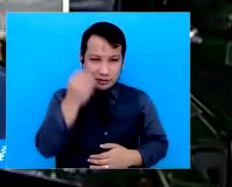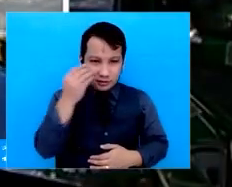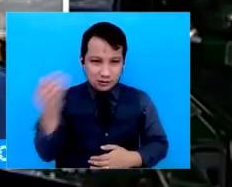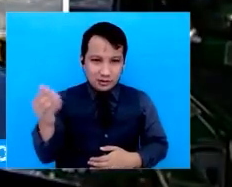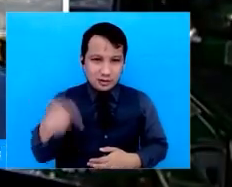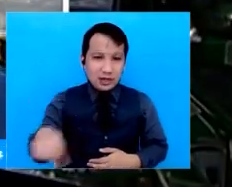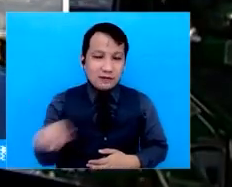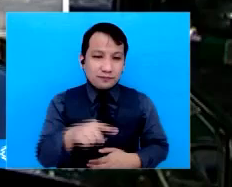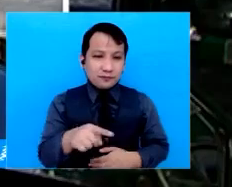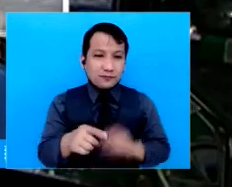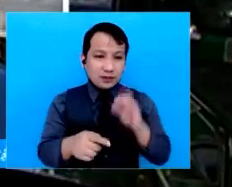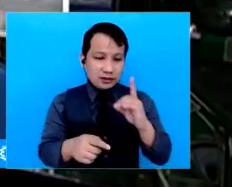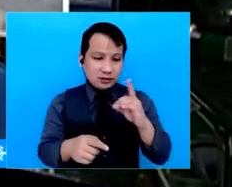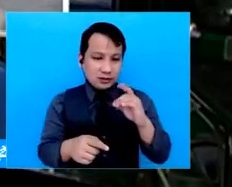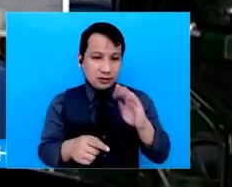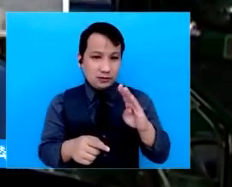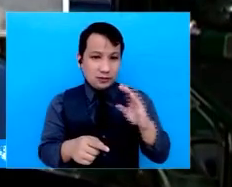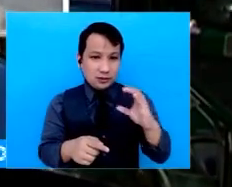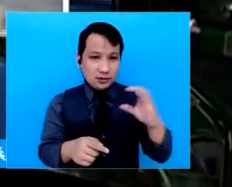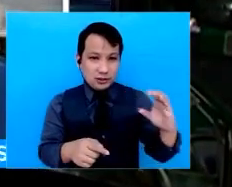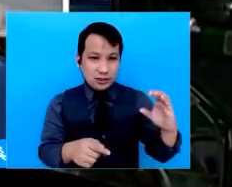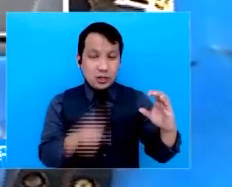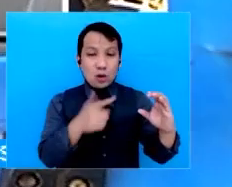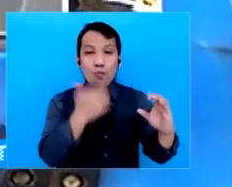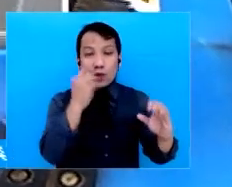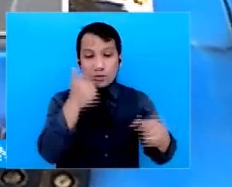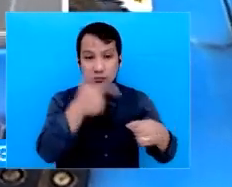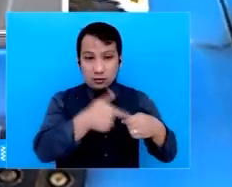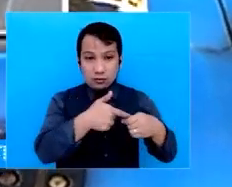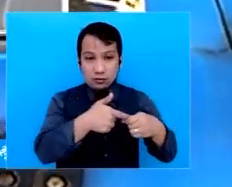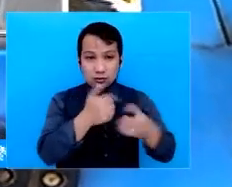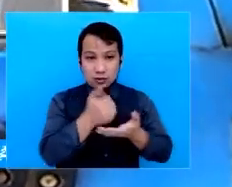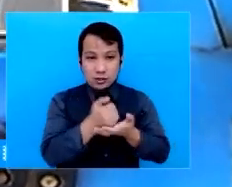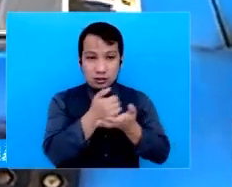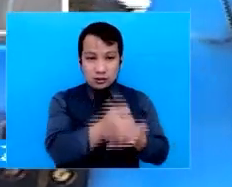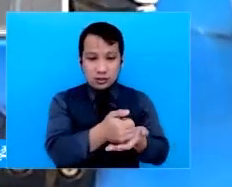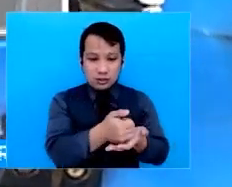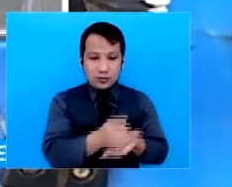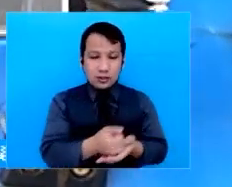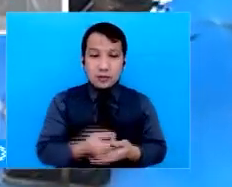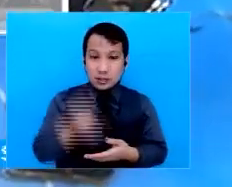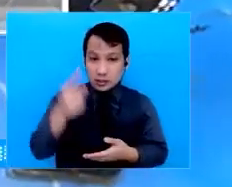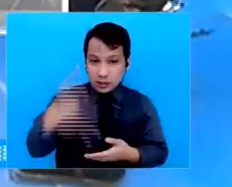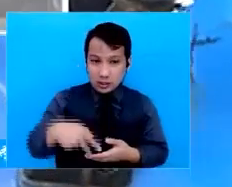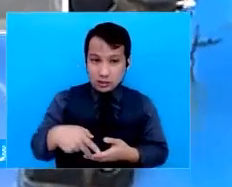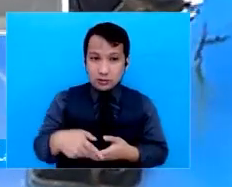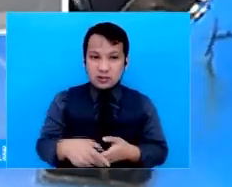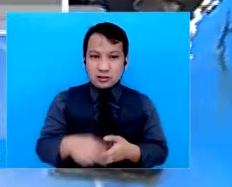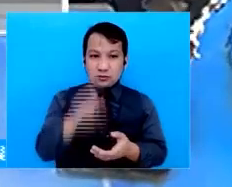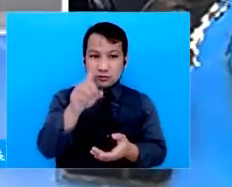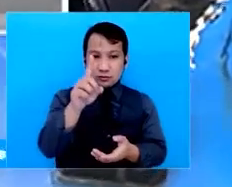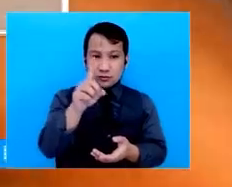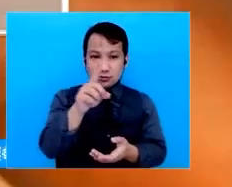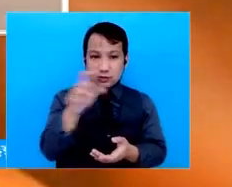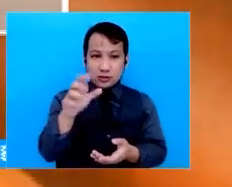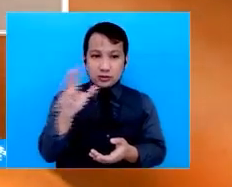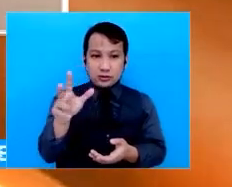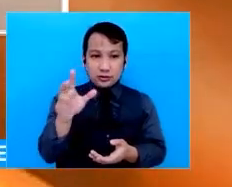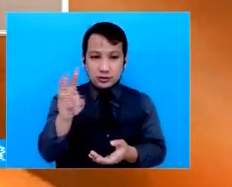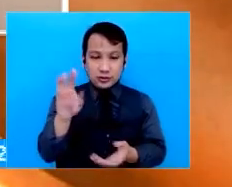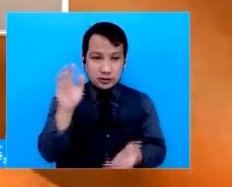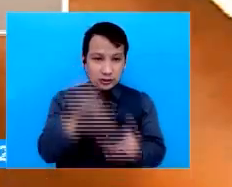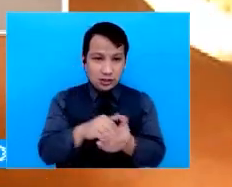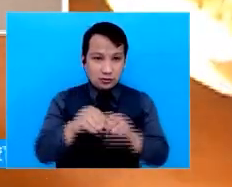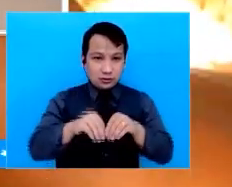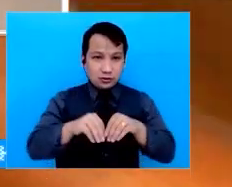o DBCC para sa Fuel Subsidy Program. Hahati-hatiin yan sa 136,000 na tsuper ng